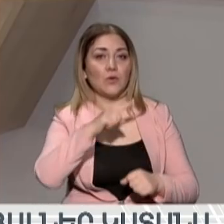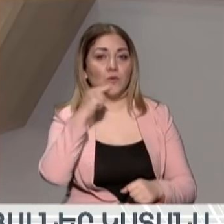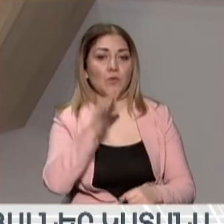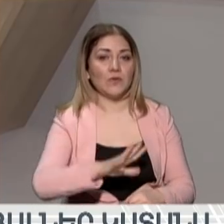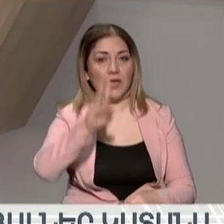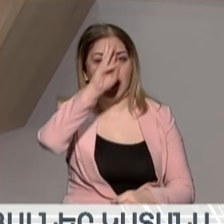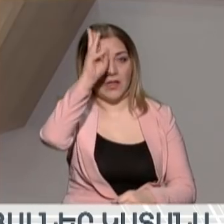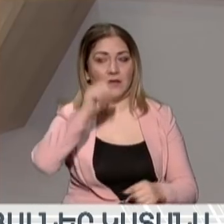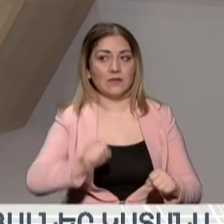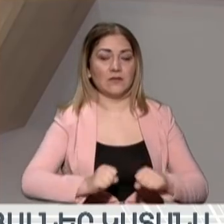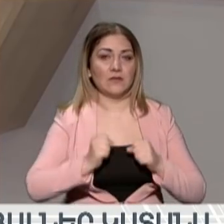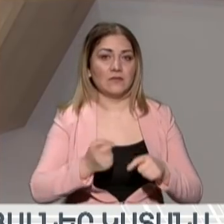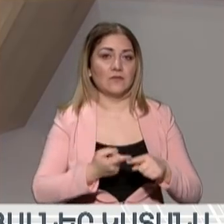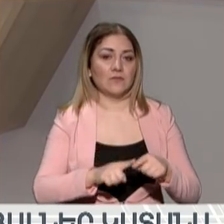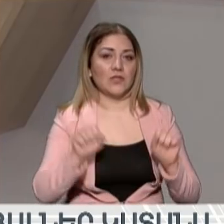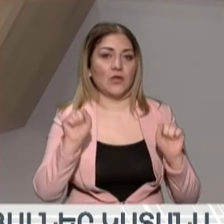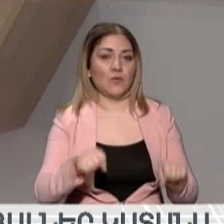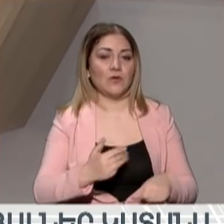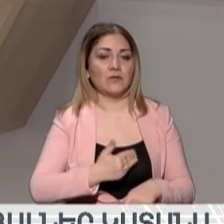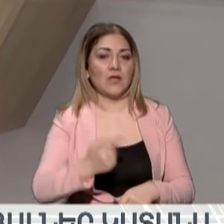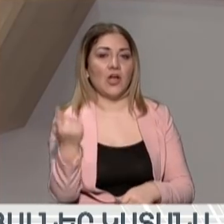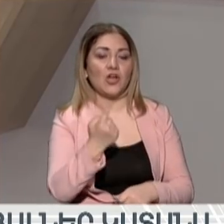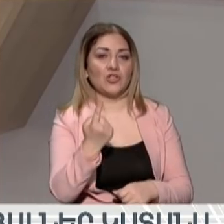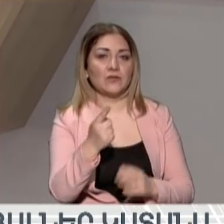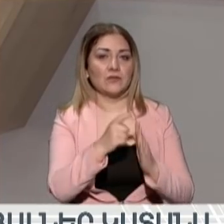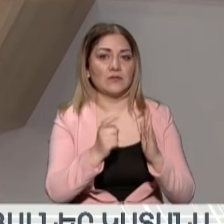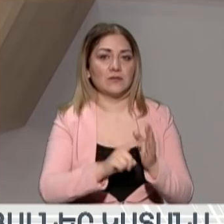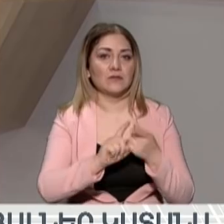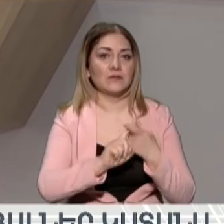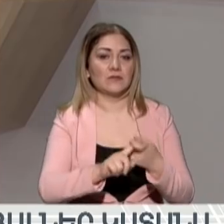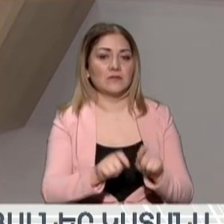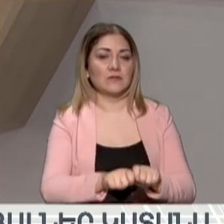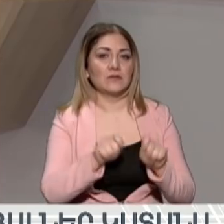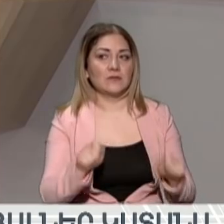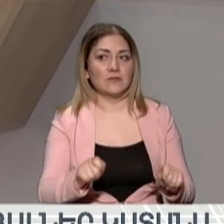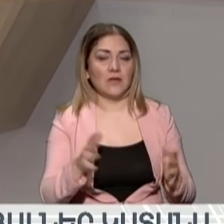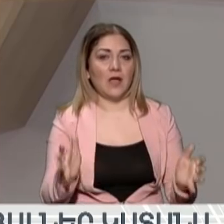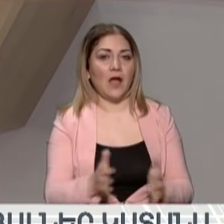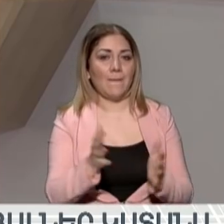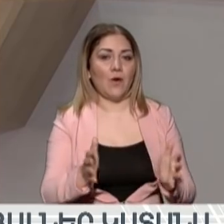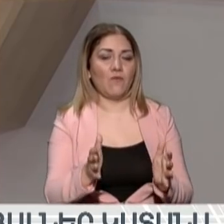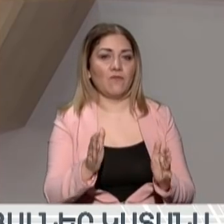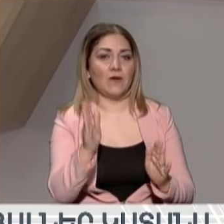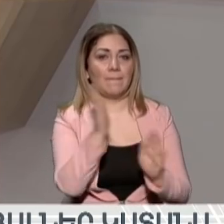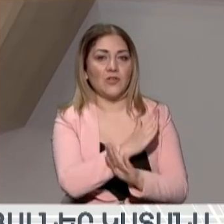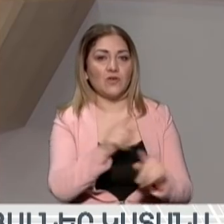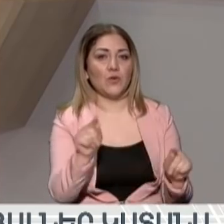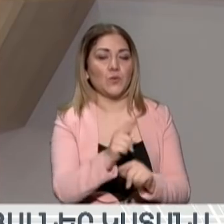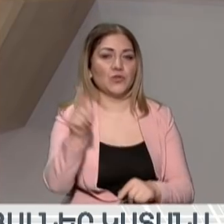Ռուսաստանի եւ Իրանի հետ, որպեսզի կարողանանք առաջին իրենց հետ ստեղծենք այդ ապահով միջավայրը